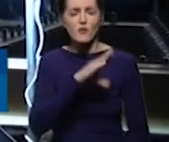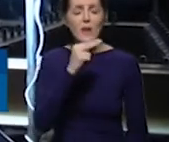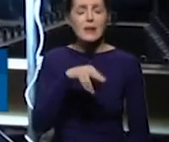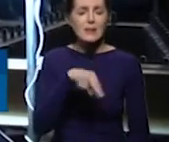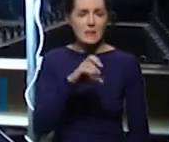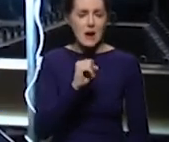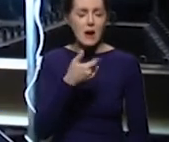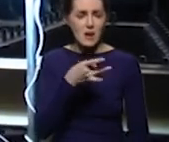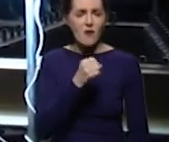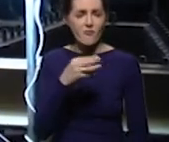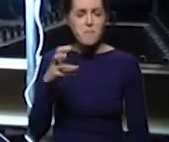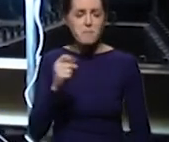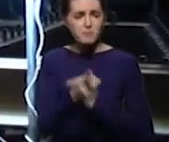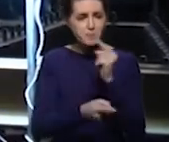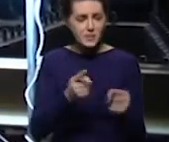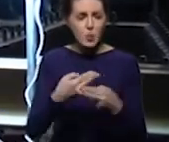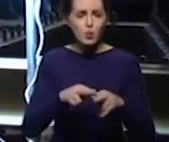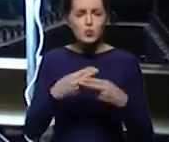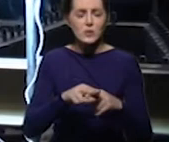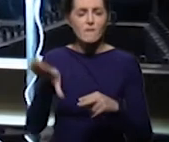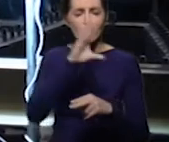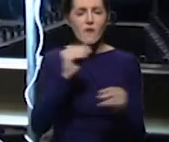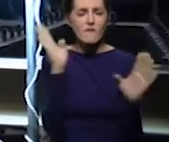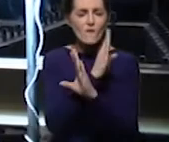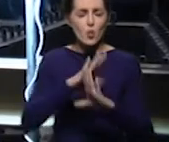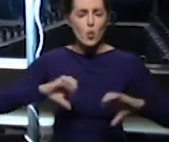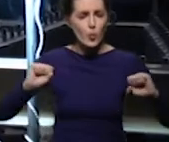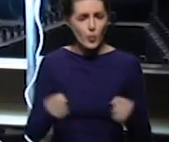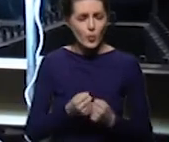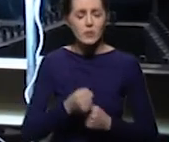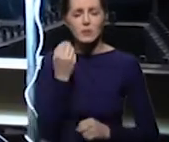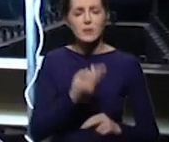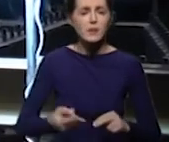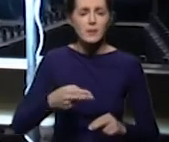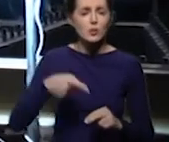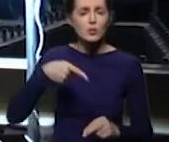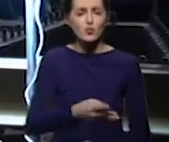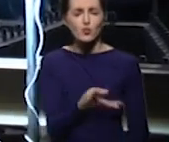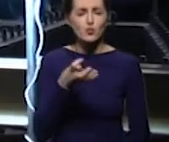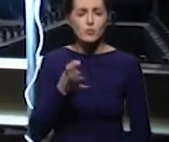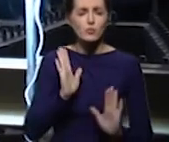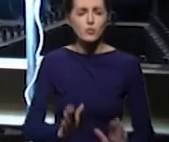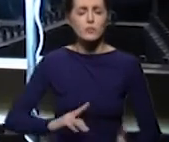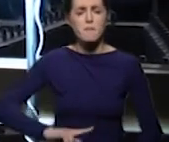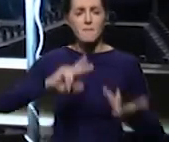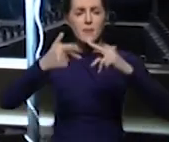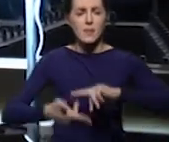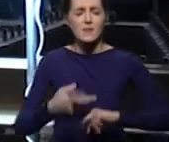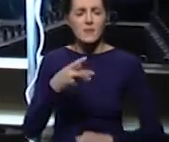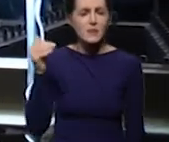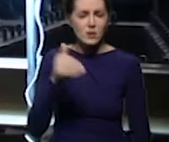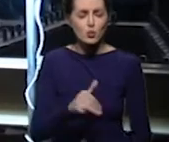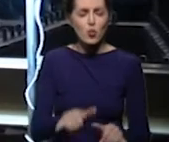буде реконструкція воздухоохладителя. Вот 1400 буде мінятися на вот 2000